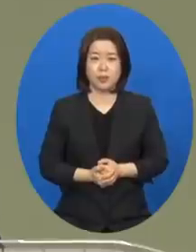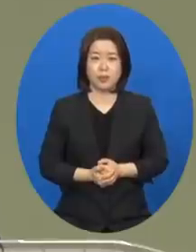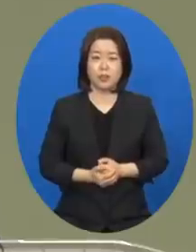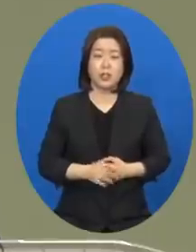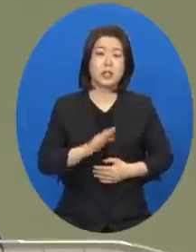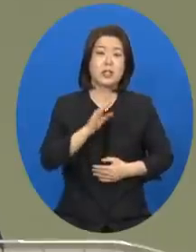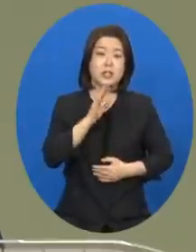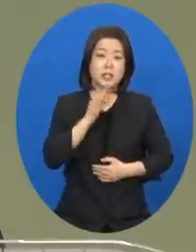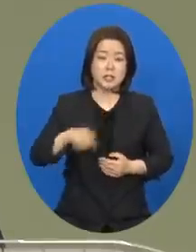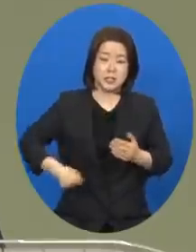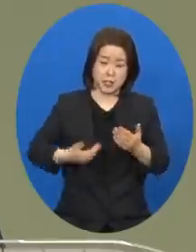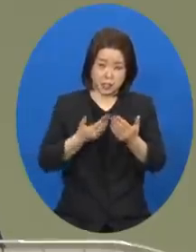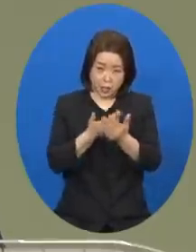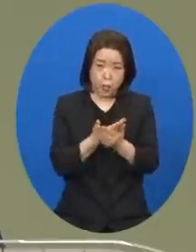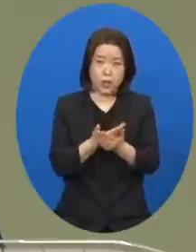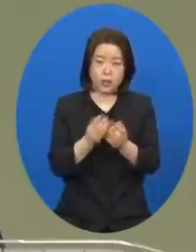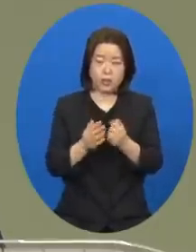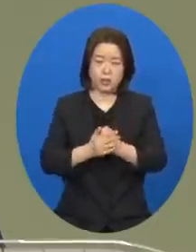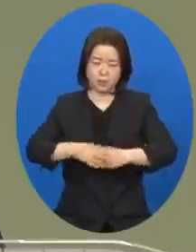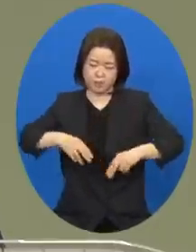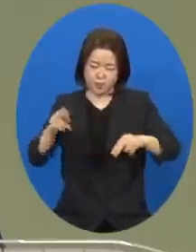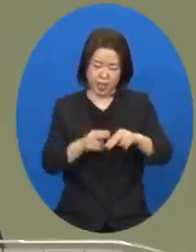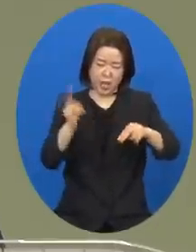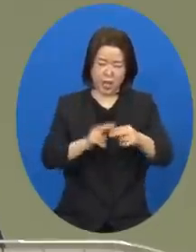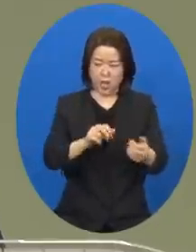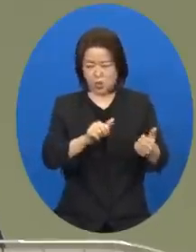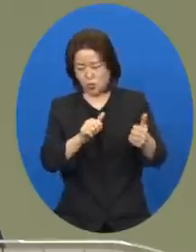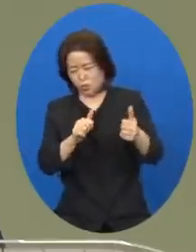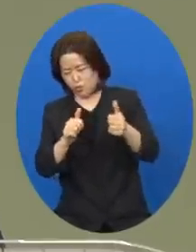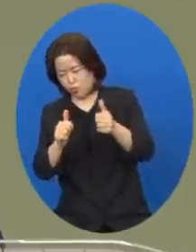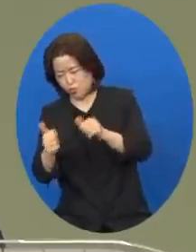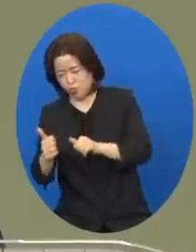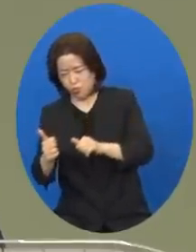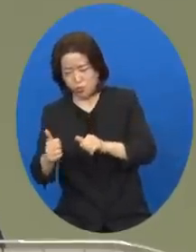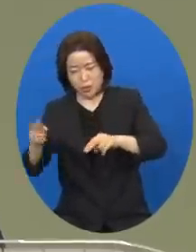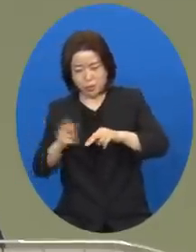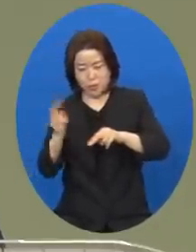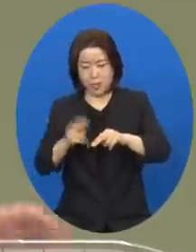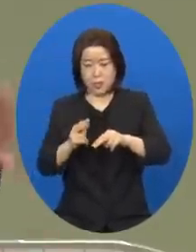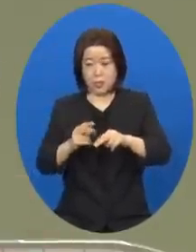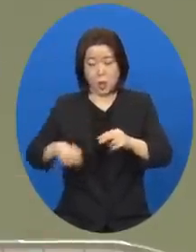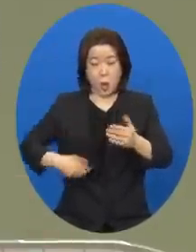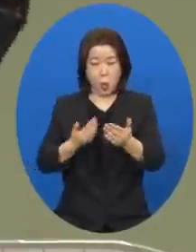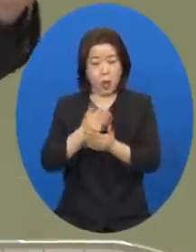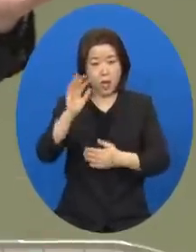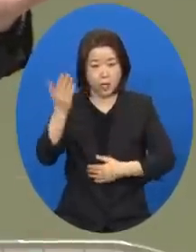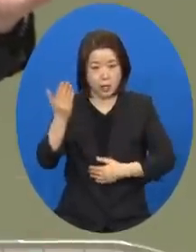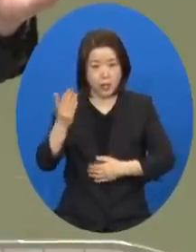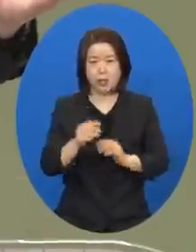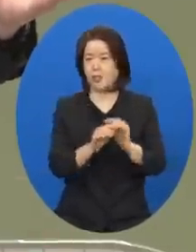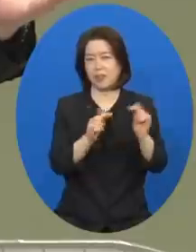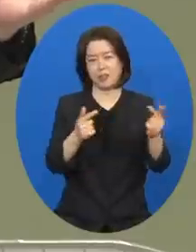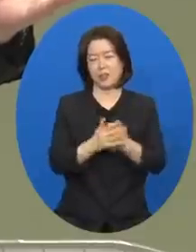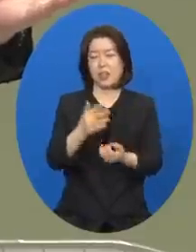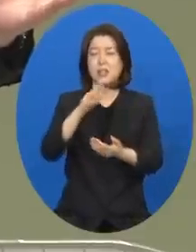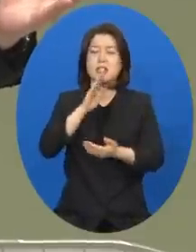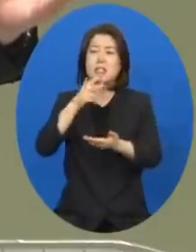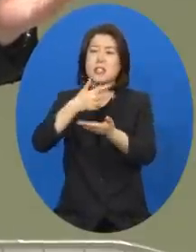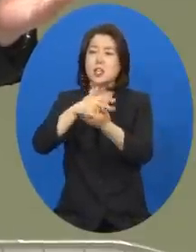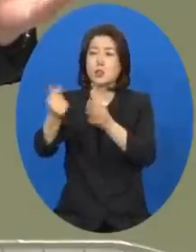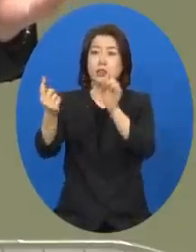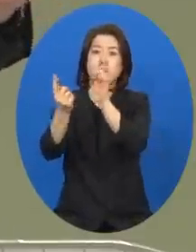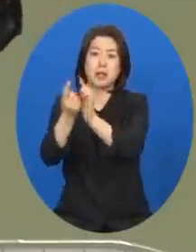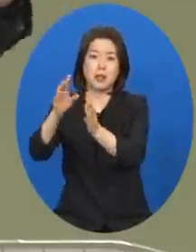진짜 회개는 죽도록 매를 맞아서 회개가 되는 게 아니에요. 주님을 진짜 만났을 때